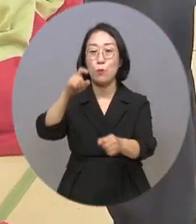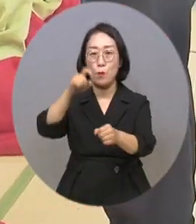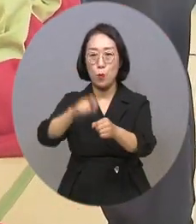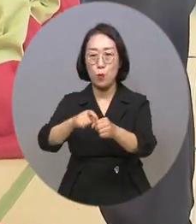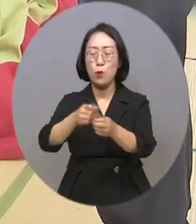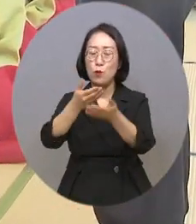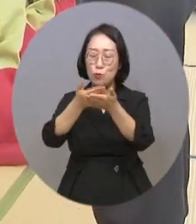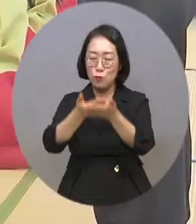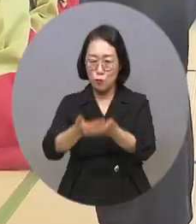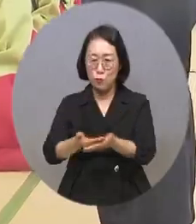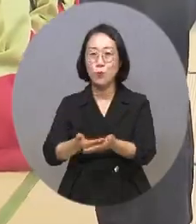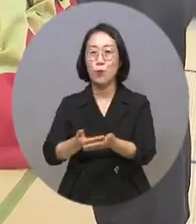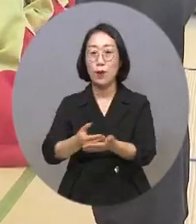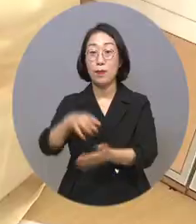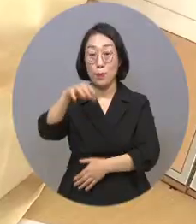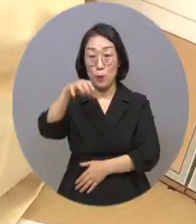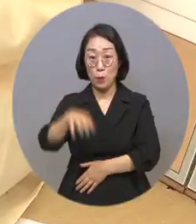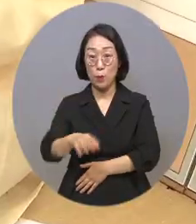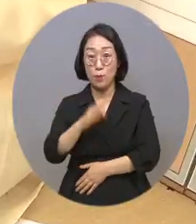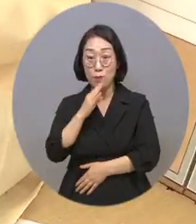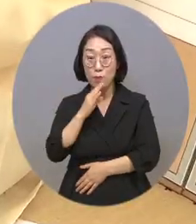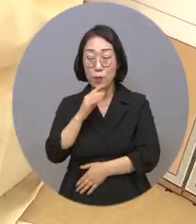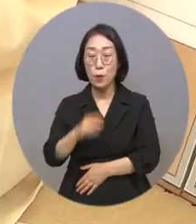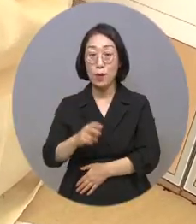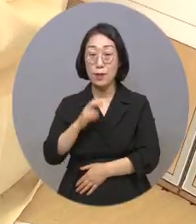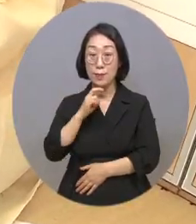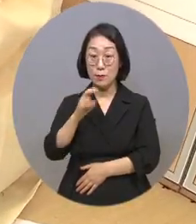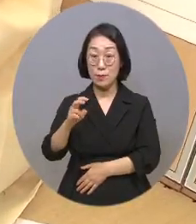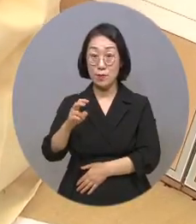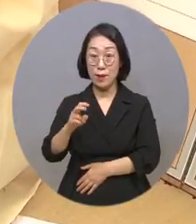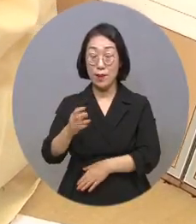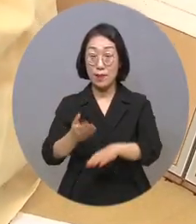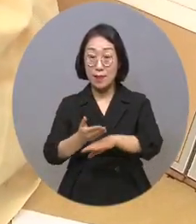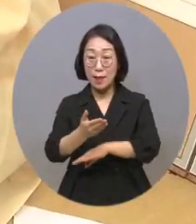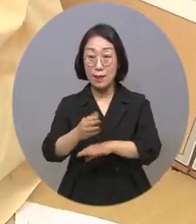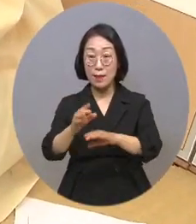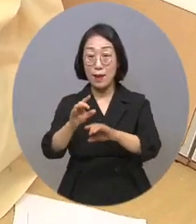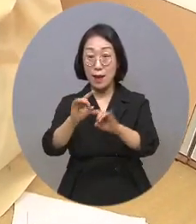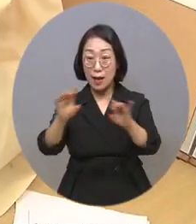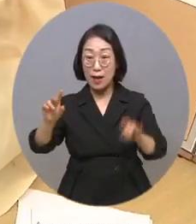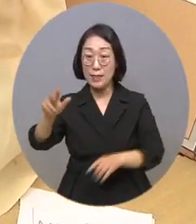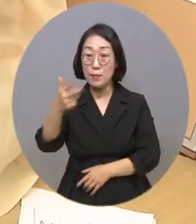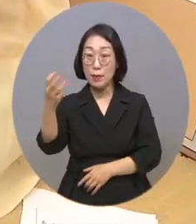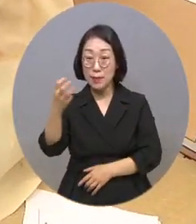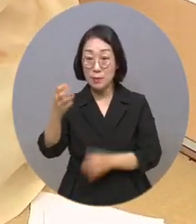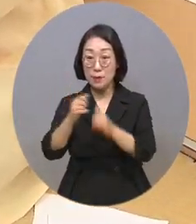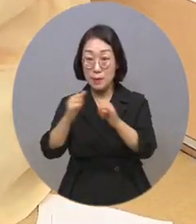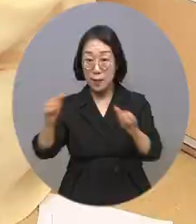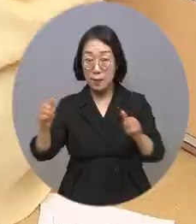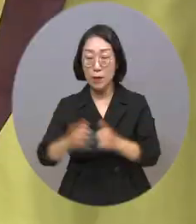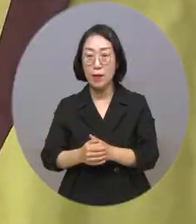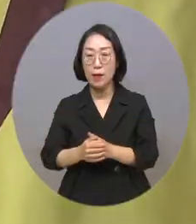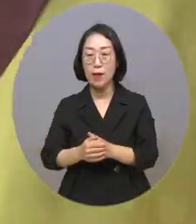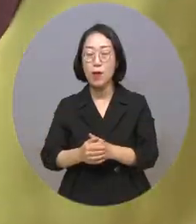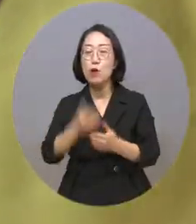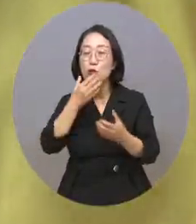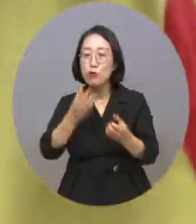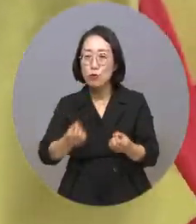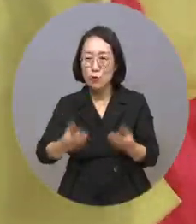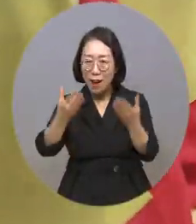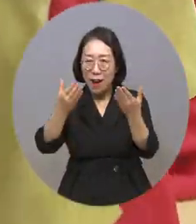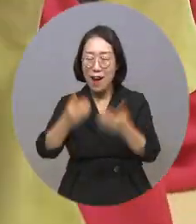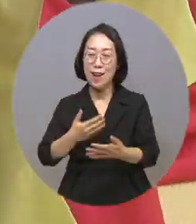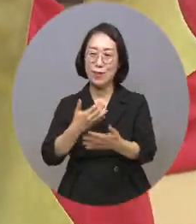값진 기회를 제공하였고, 스무 살을 맞이한 관내 730명가량의 성년자에게 설레는